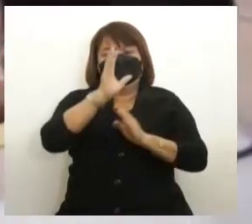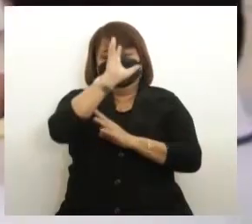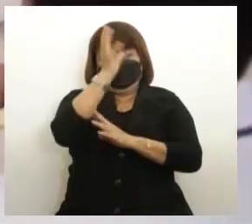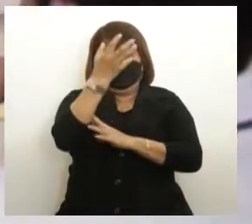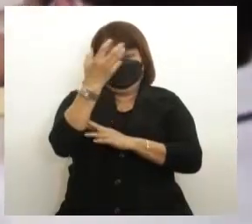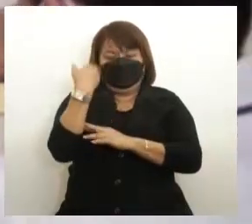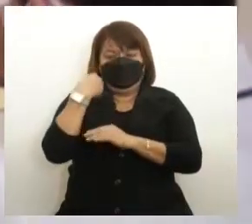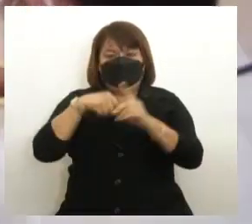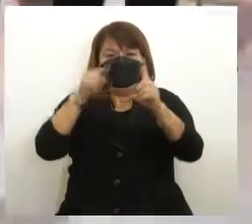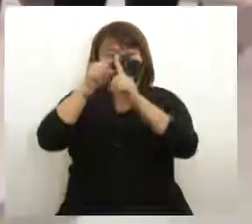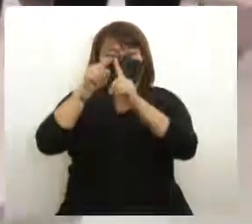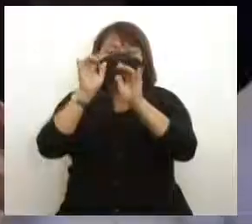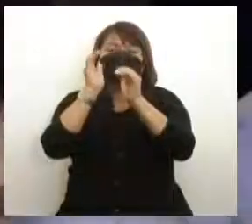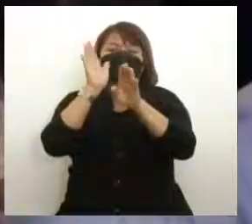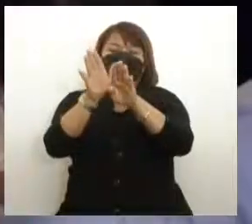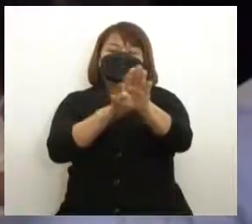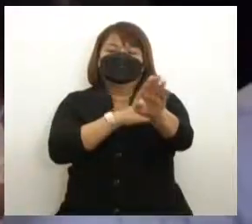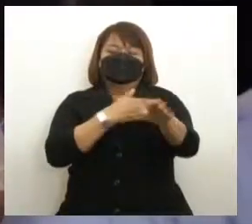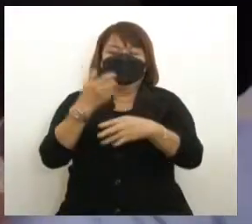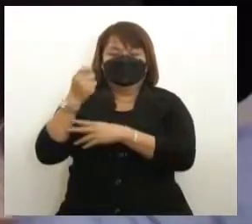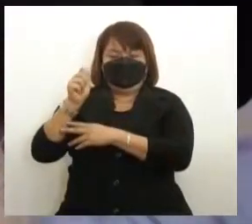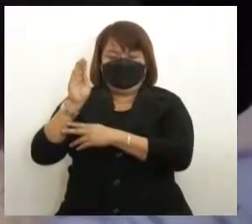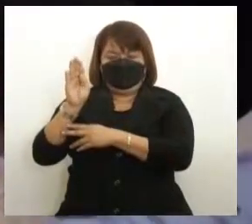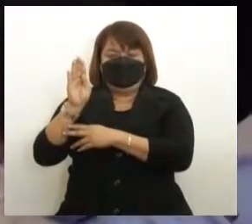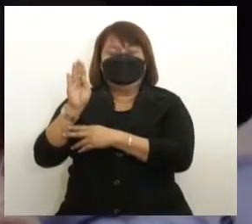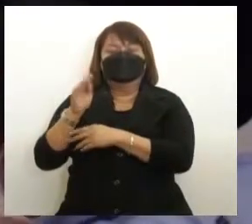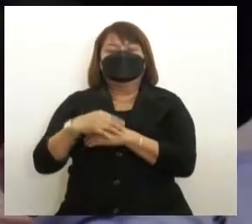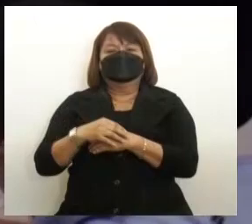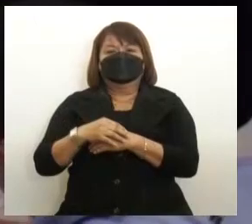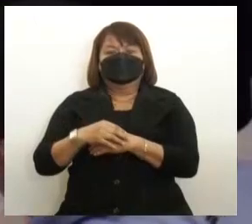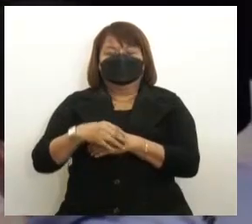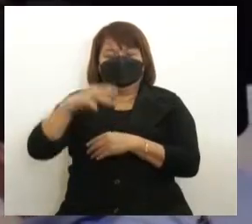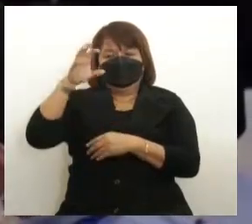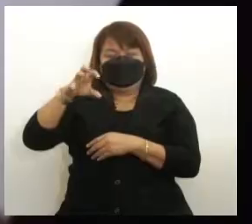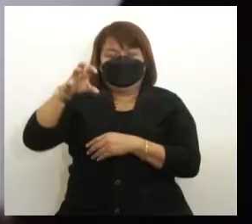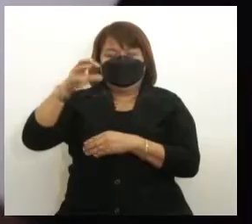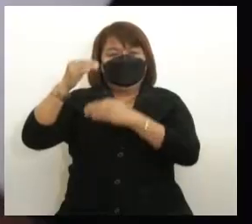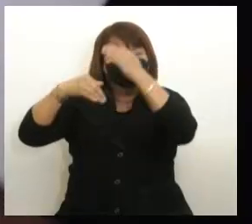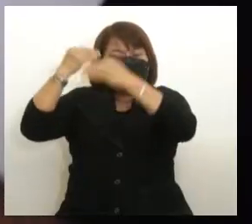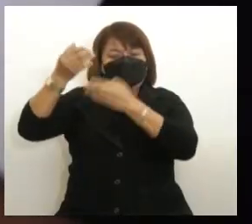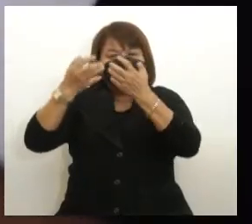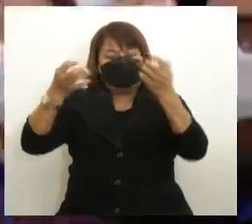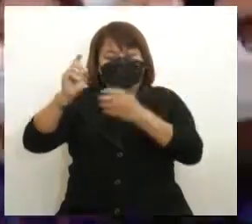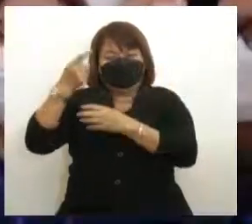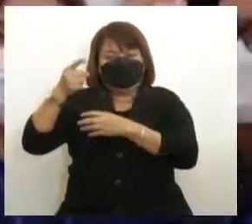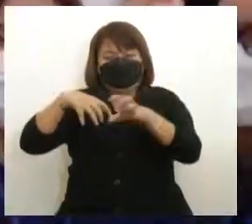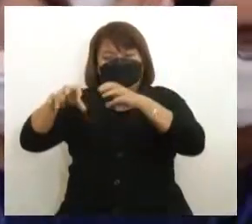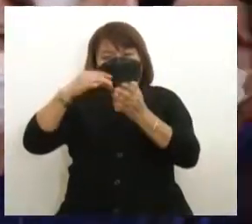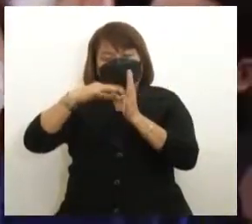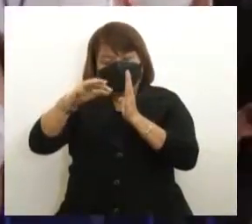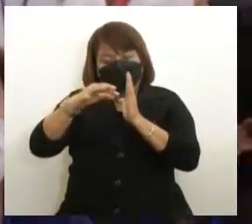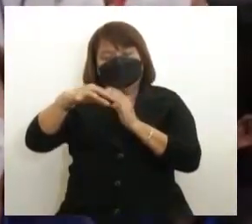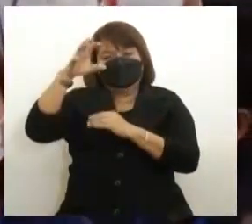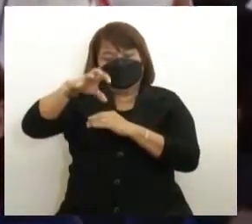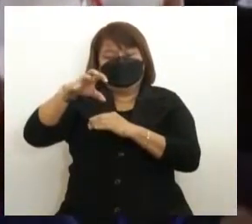การพัฒนาที่ยั่งยืน OBEC Young Leader for SDG โดยสำนักพัฒนานวัตกรรมการจัดการศึกษาสำนักงาน